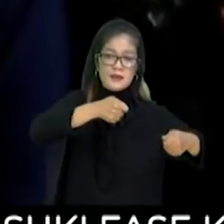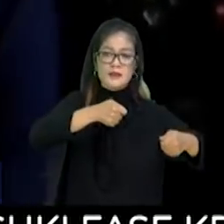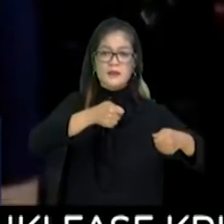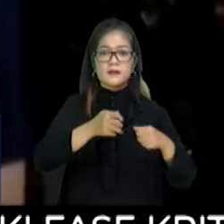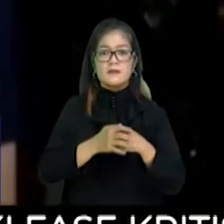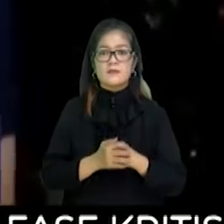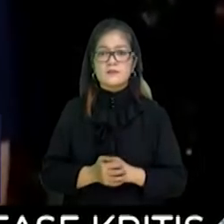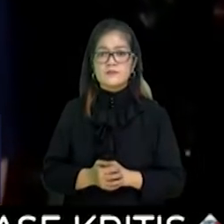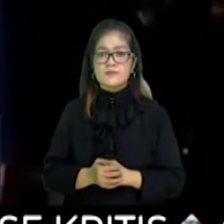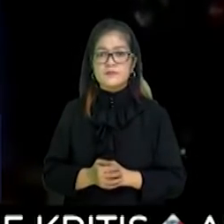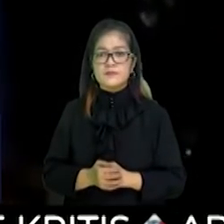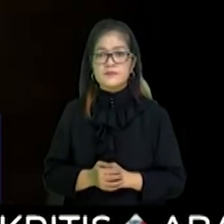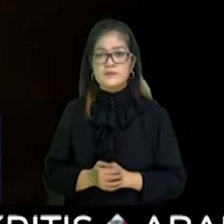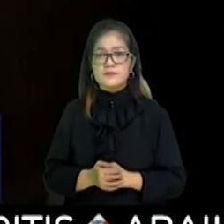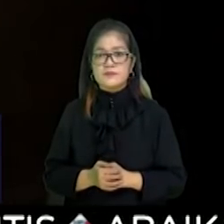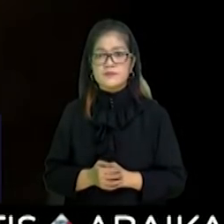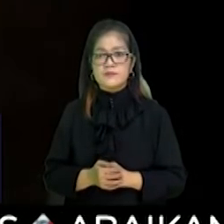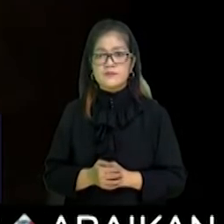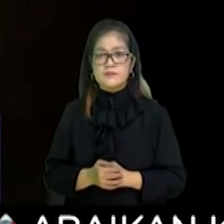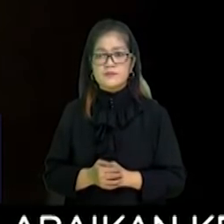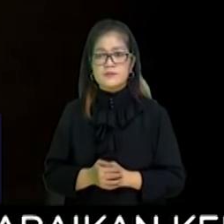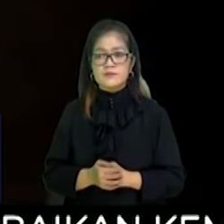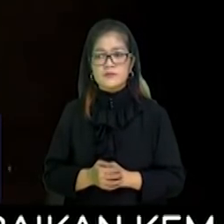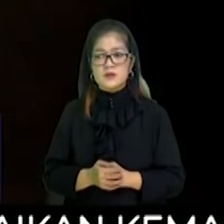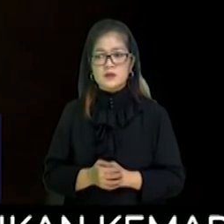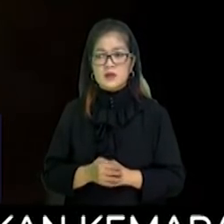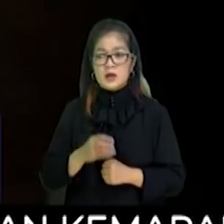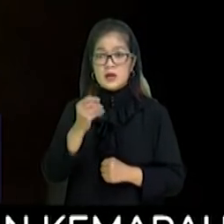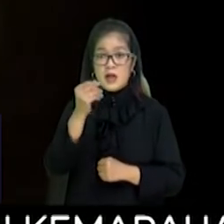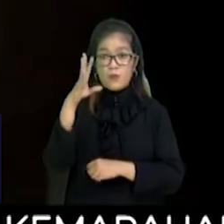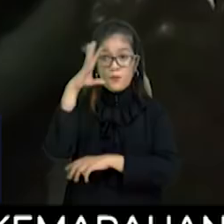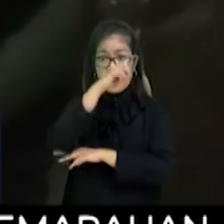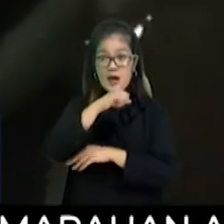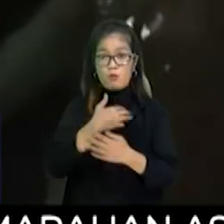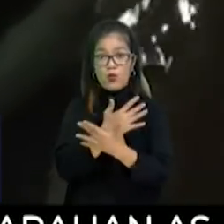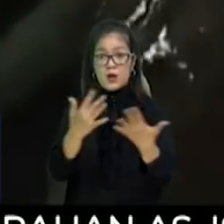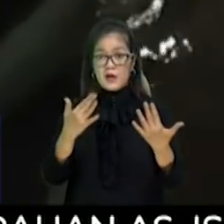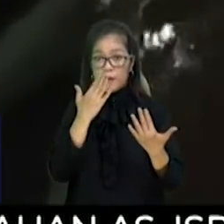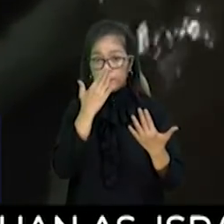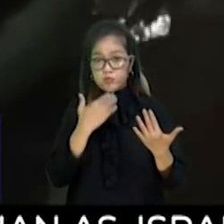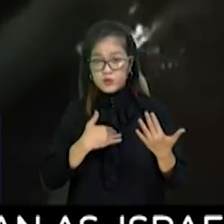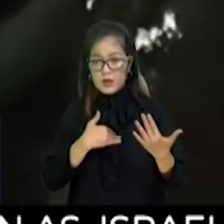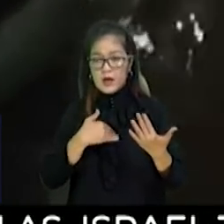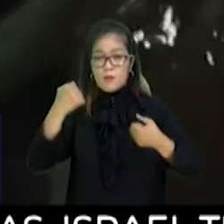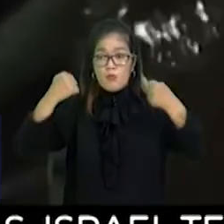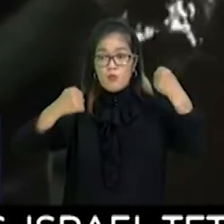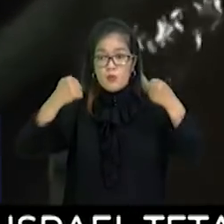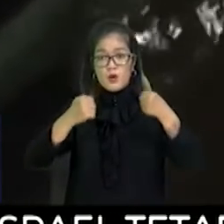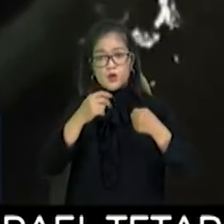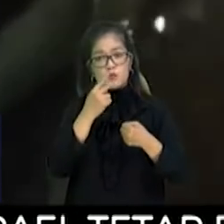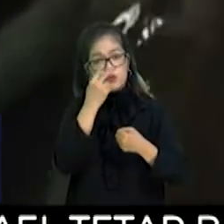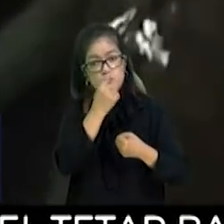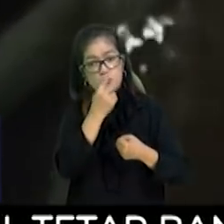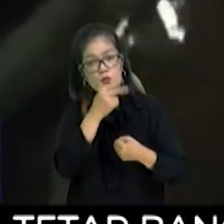samping jembatan hingga Rabu malam warga dan pemilik mobil masih menunggu bantuan alat berat untuk mengevakuasi mobil